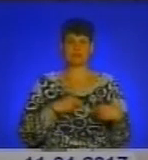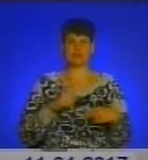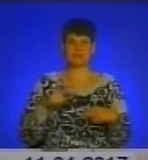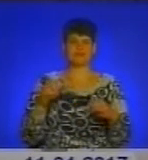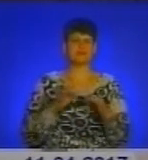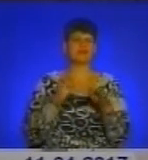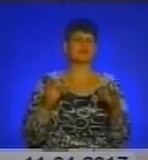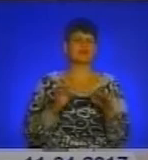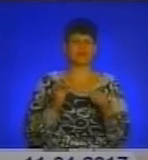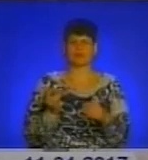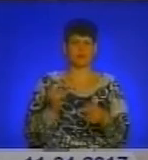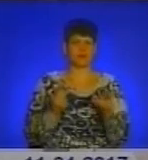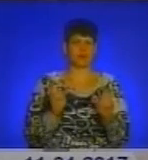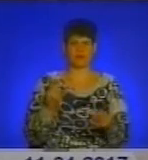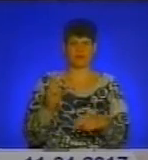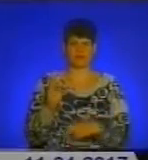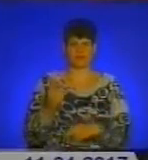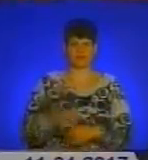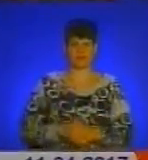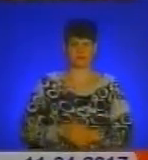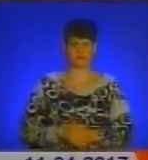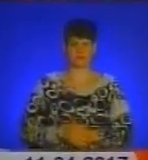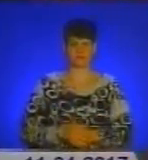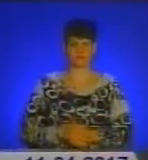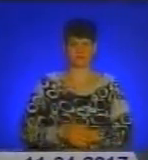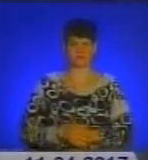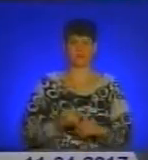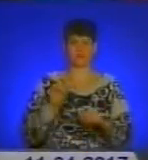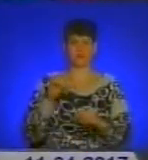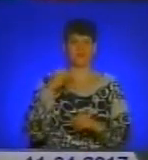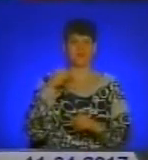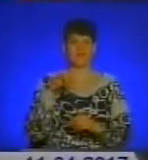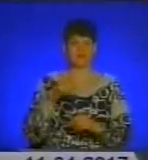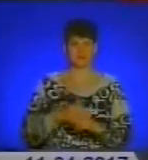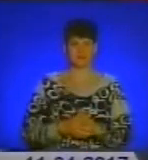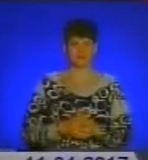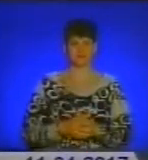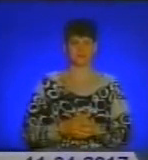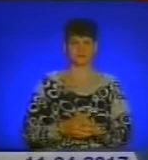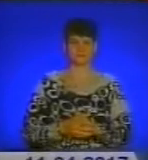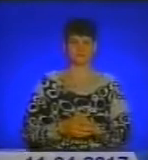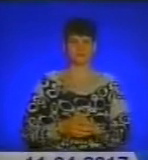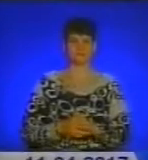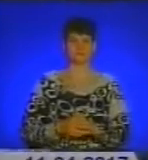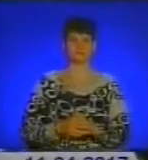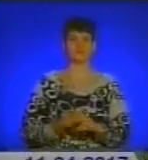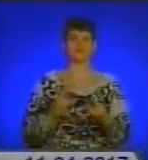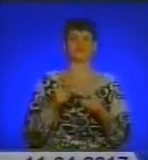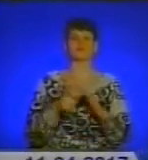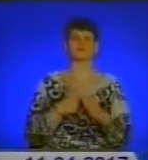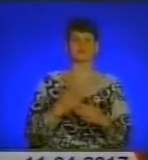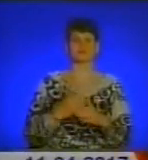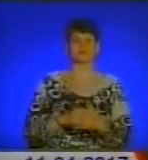майже ніколи не заходять до квартир. Ми тільки на виклик. Тобто, і вас як розпізнати? Лише форма, документи